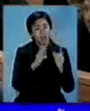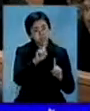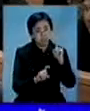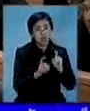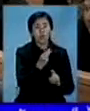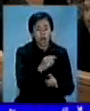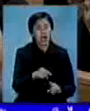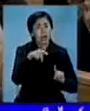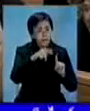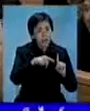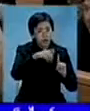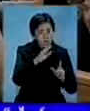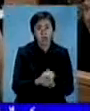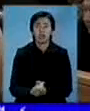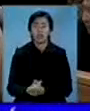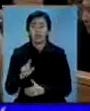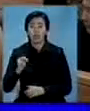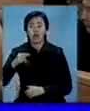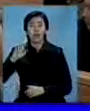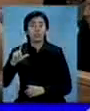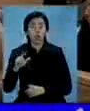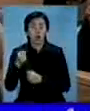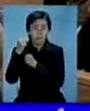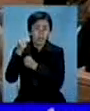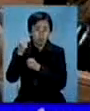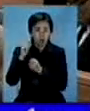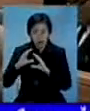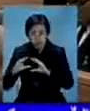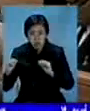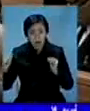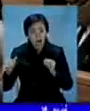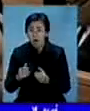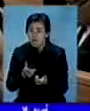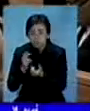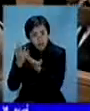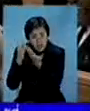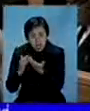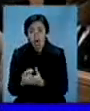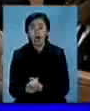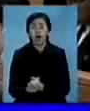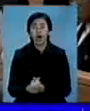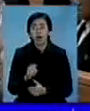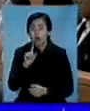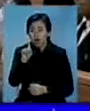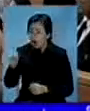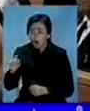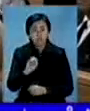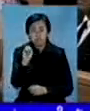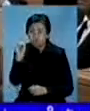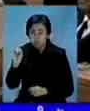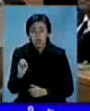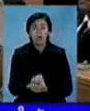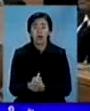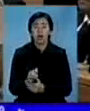ไหร่เป็นพันศพนปช.ชุมนุมโดยสงบสันติปราศจากอาวุธแล้วยังไม่เคยฆ่าใครแม้แต่คน